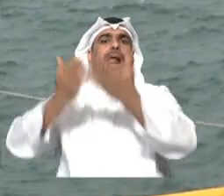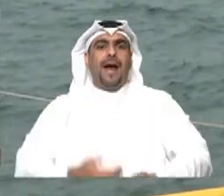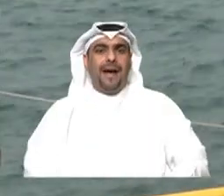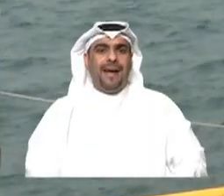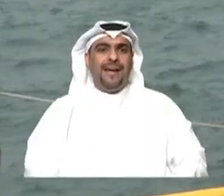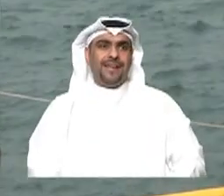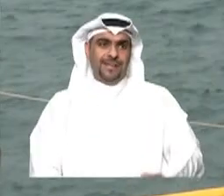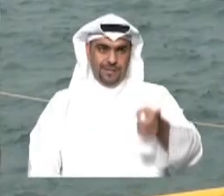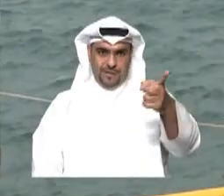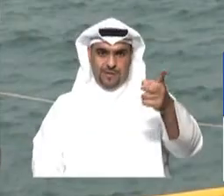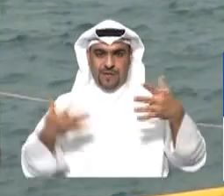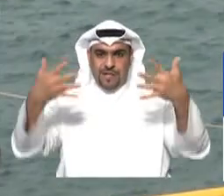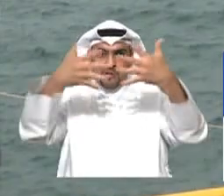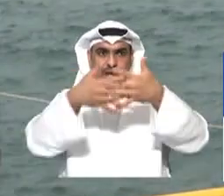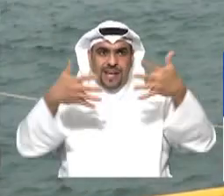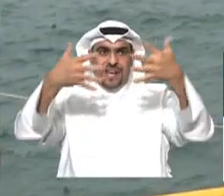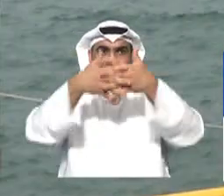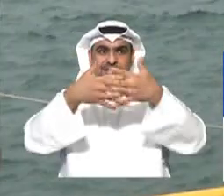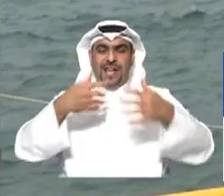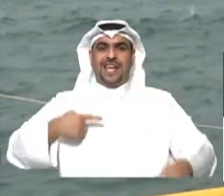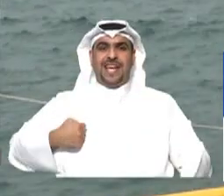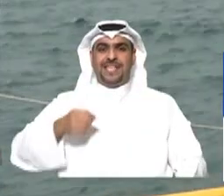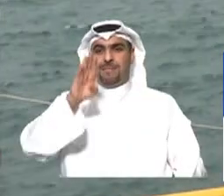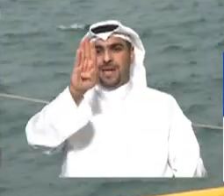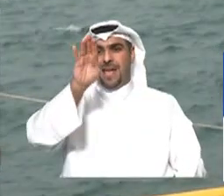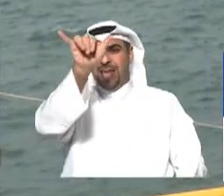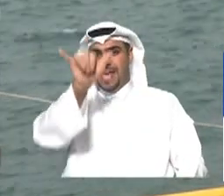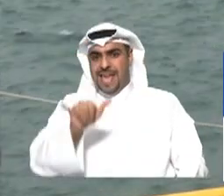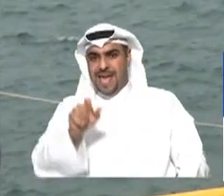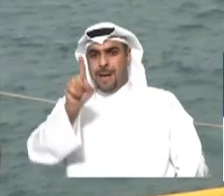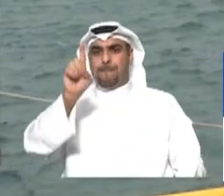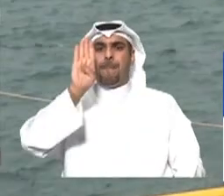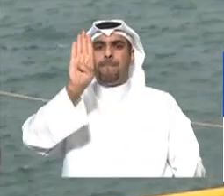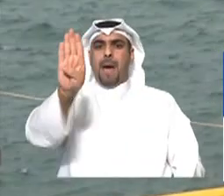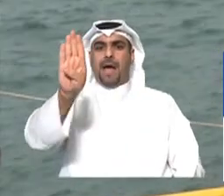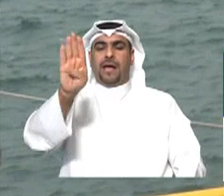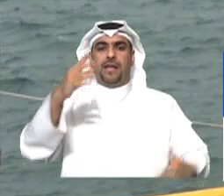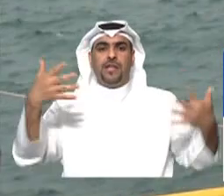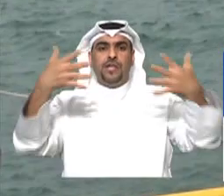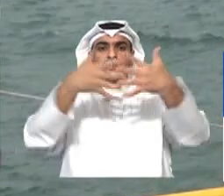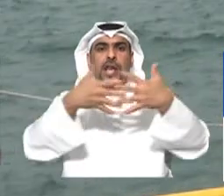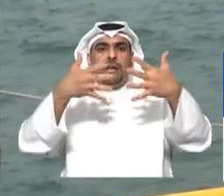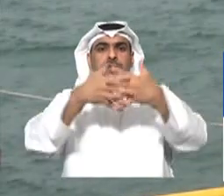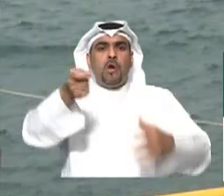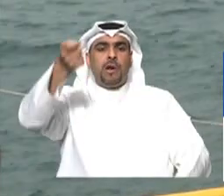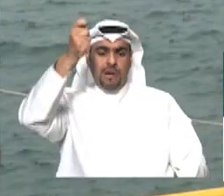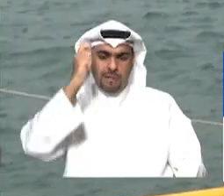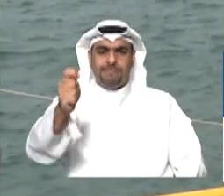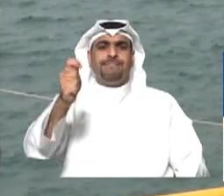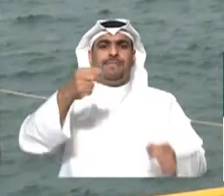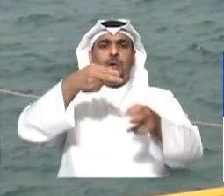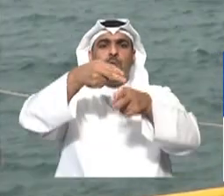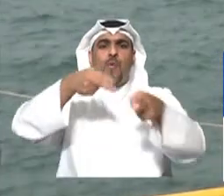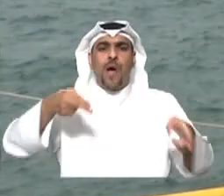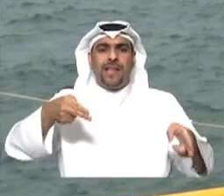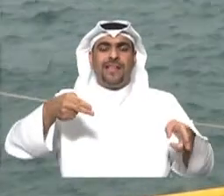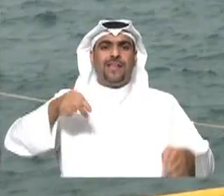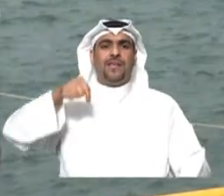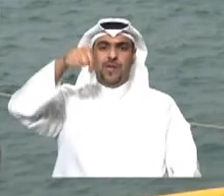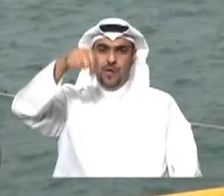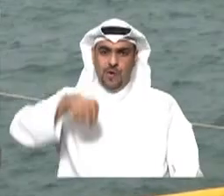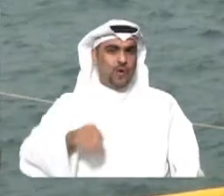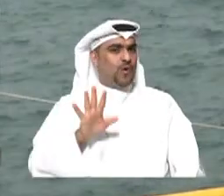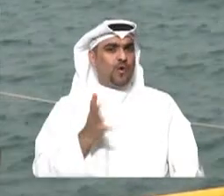كيبك خطوة تاريخية في تصدير أول شحنة من منتج الديزل منخفض الكبريت